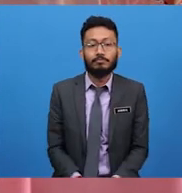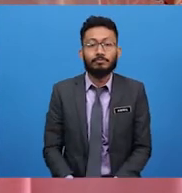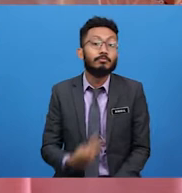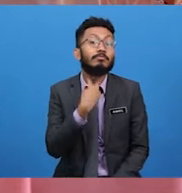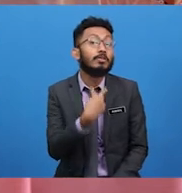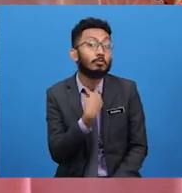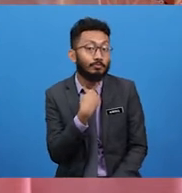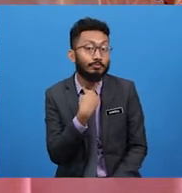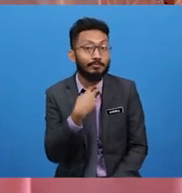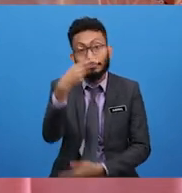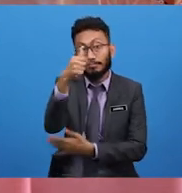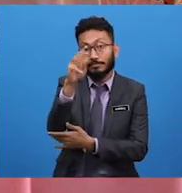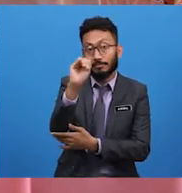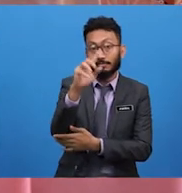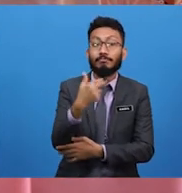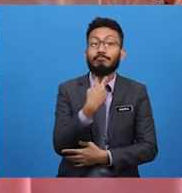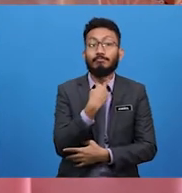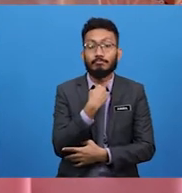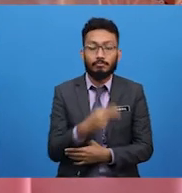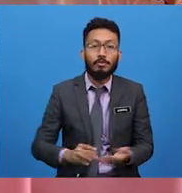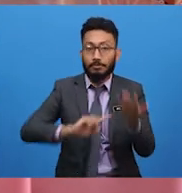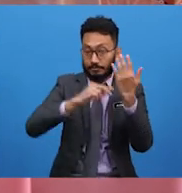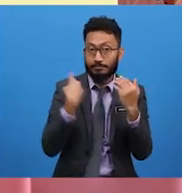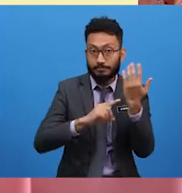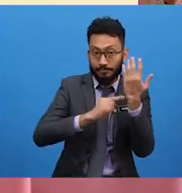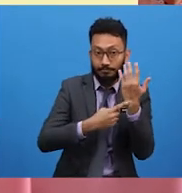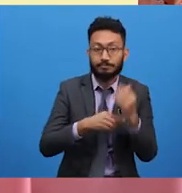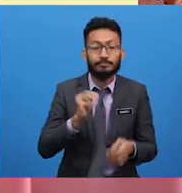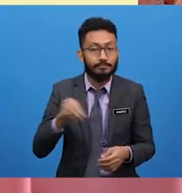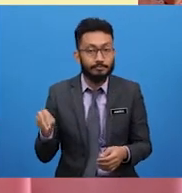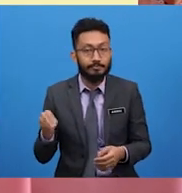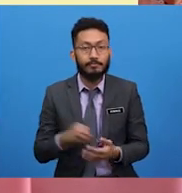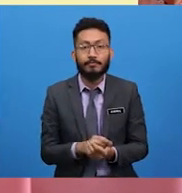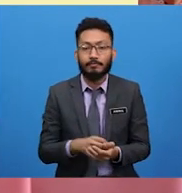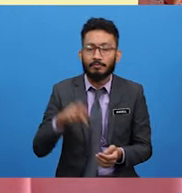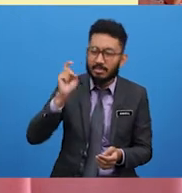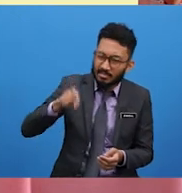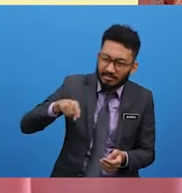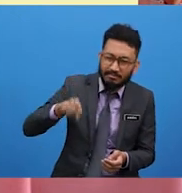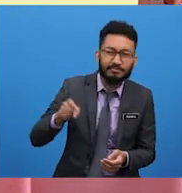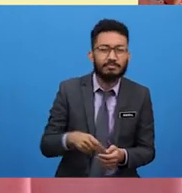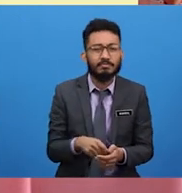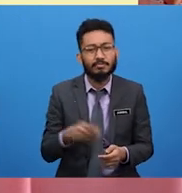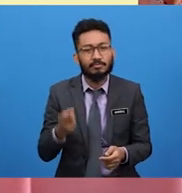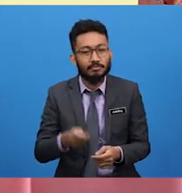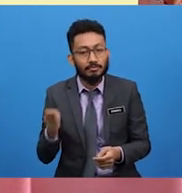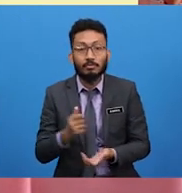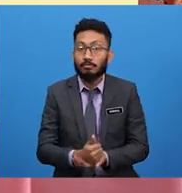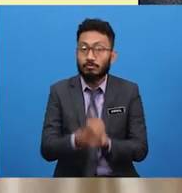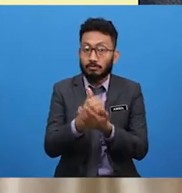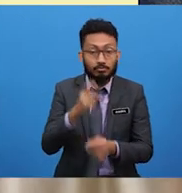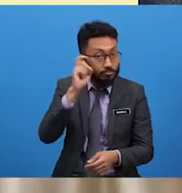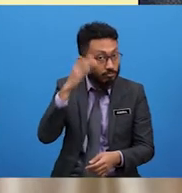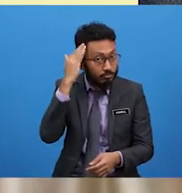Sebelum kita mulakan pembelajaran pada hari ini, murid-murid sila pastikan alat bantu pendengaran berfungsi dengan